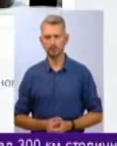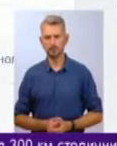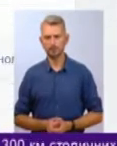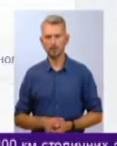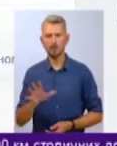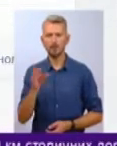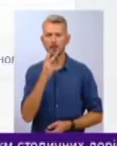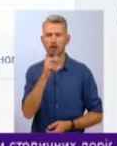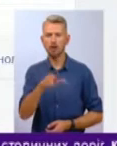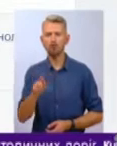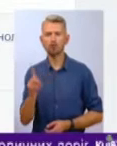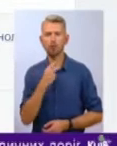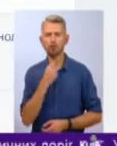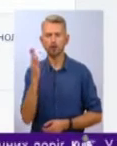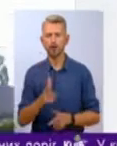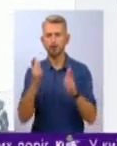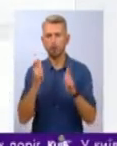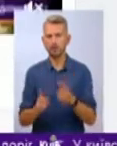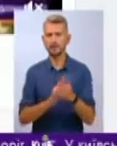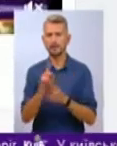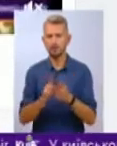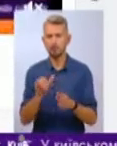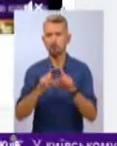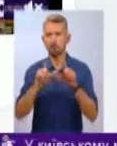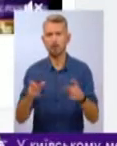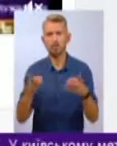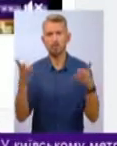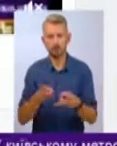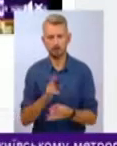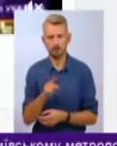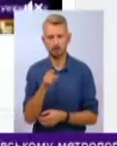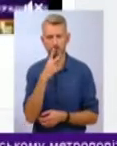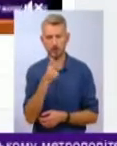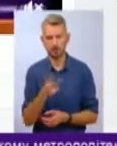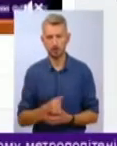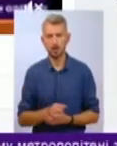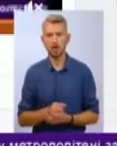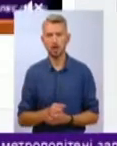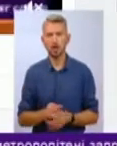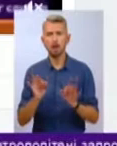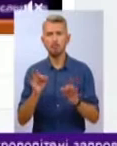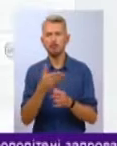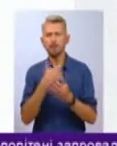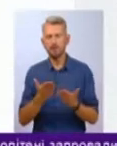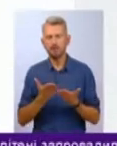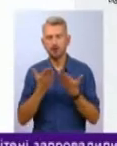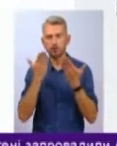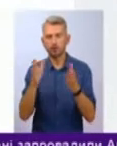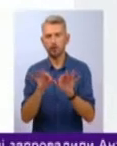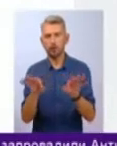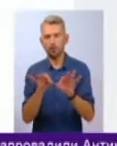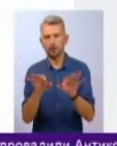Всі глядачі, що голосували, погодилися, зміни у школі потрібні, як ви бачите. Щоправда, ми зачитували певні коментарі,